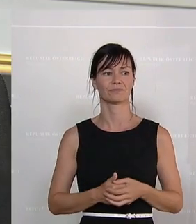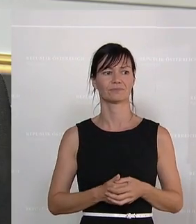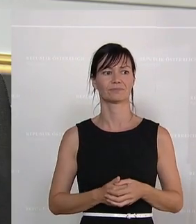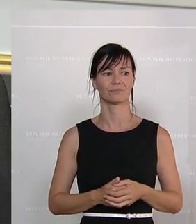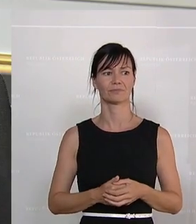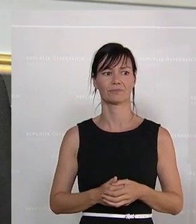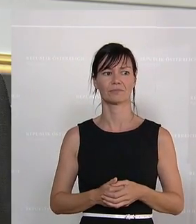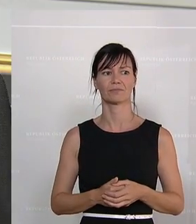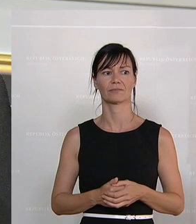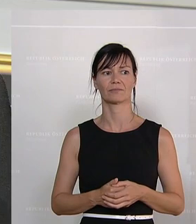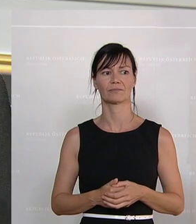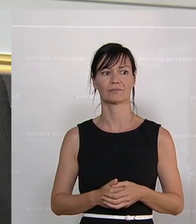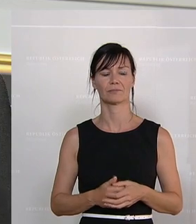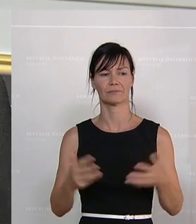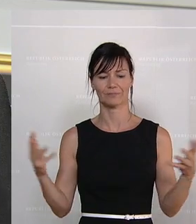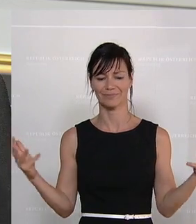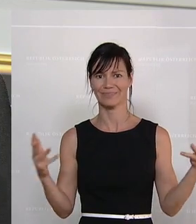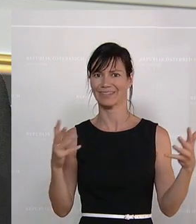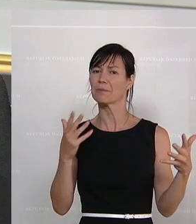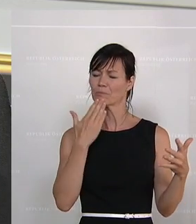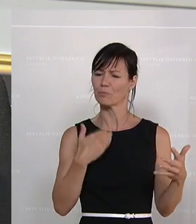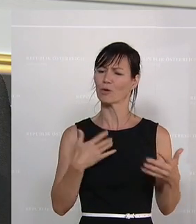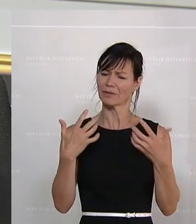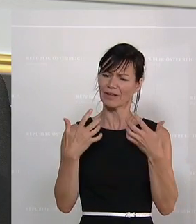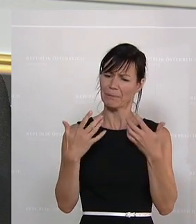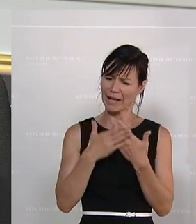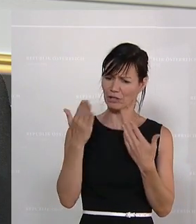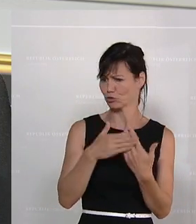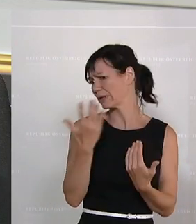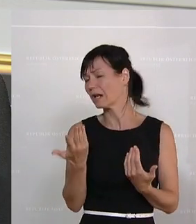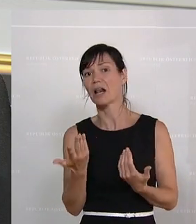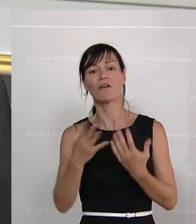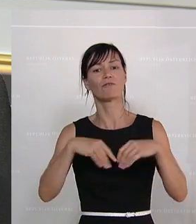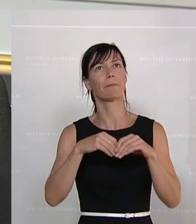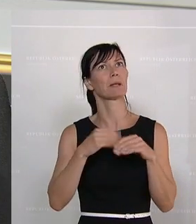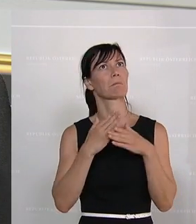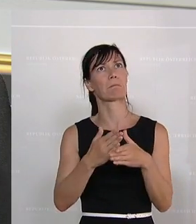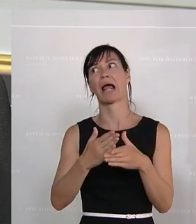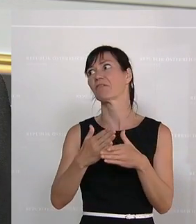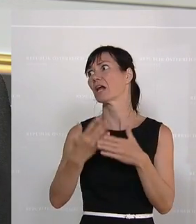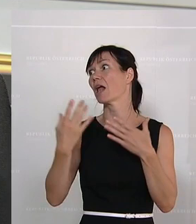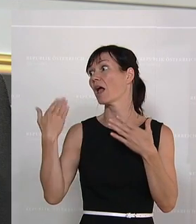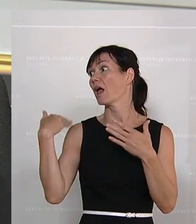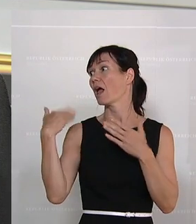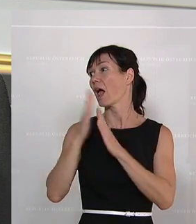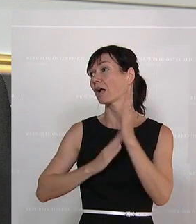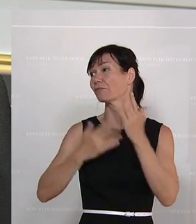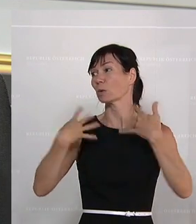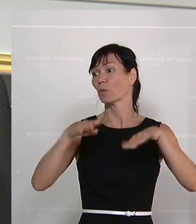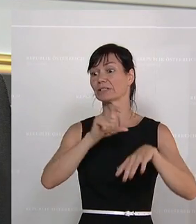und einfach nur mehr um diese in relation zu setzen die familienbeihilfe für alle gibt es jetzt seit 19 67